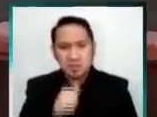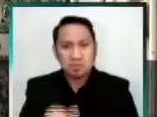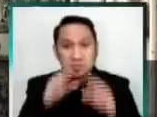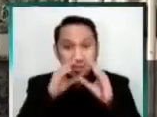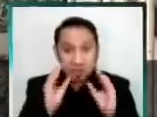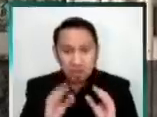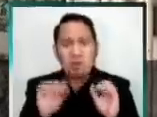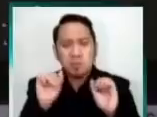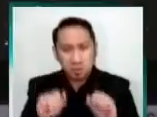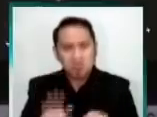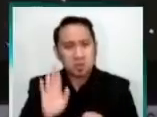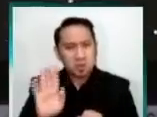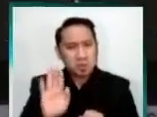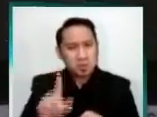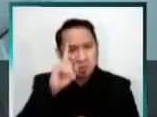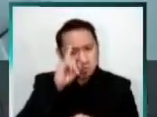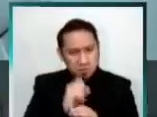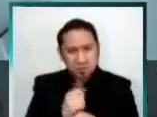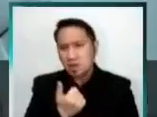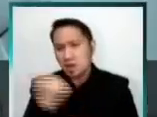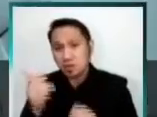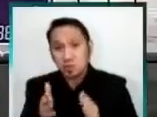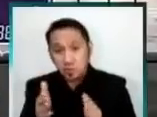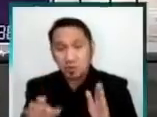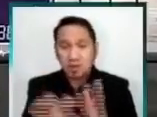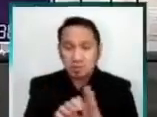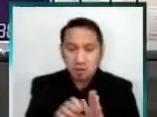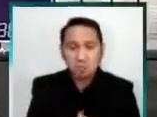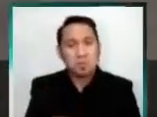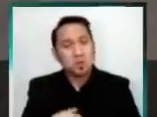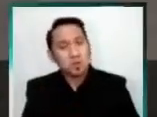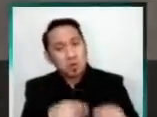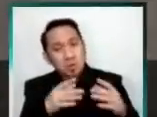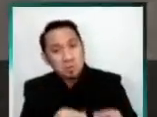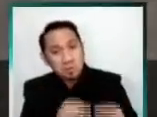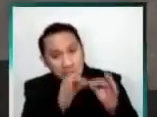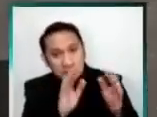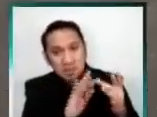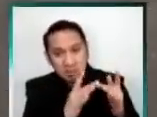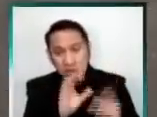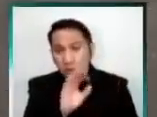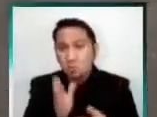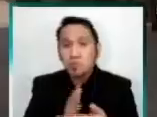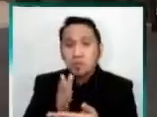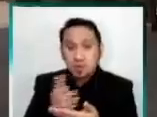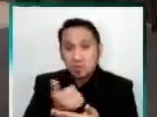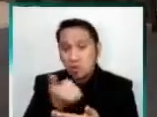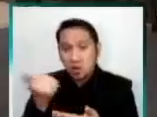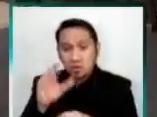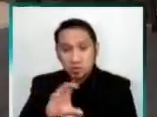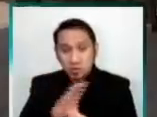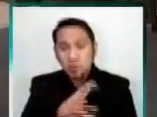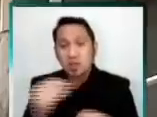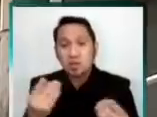daw ipakita ang debosyon sa ibang paraan tulad ng pagdalo sa online mass o pagsisimba sa ibang simbahan at pagkakawang gawa.